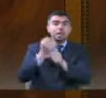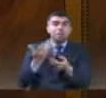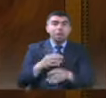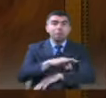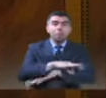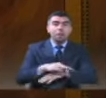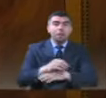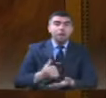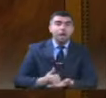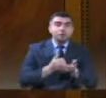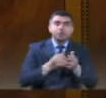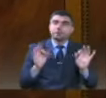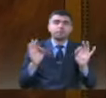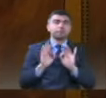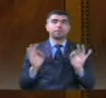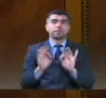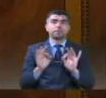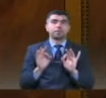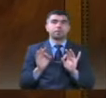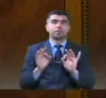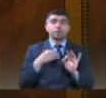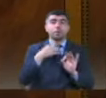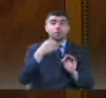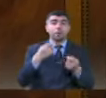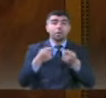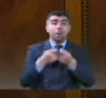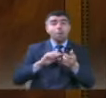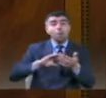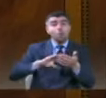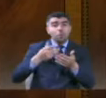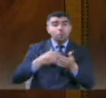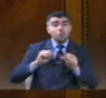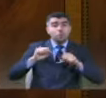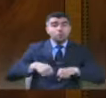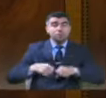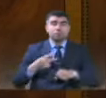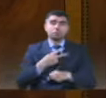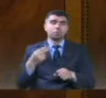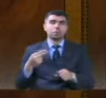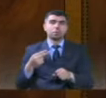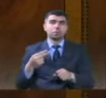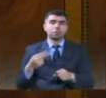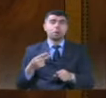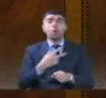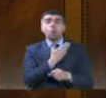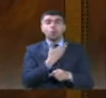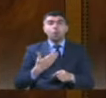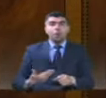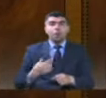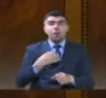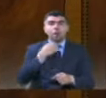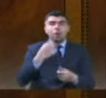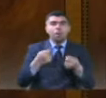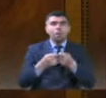كنا ننتظره أن تستفيد منه، ما كانش غير رجع عليها بالخير. هذه الحكومة هذه اللي قلتوا بأنها جات